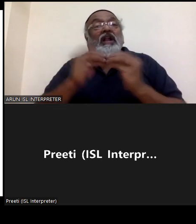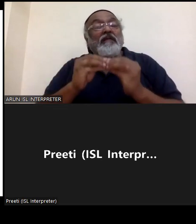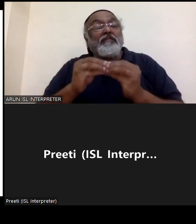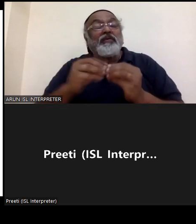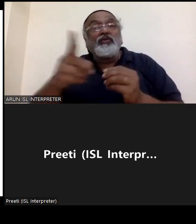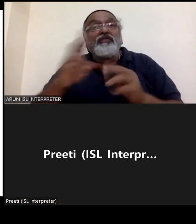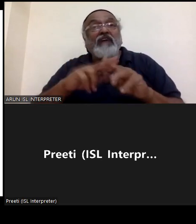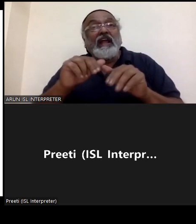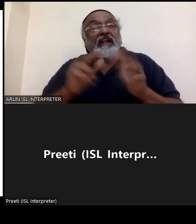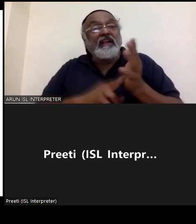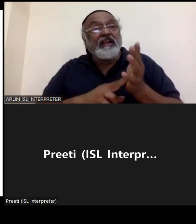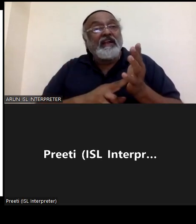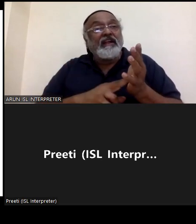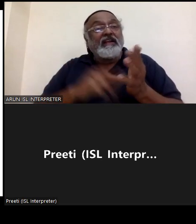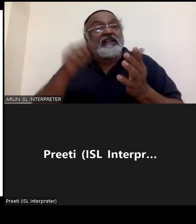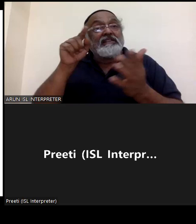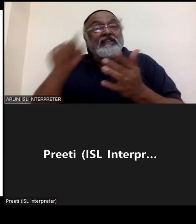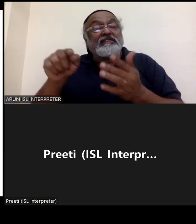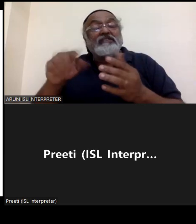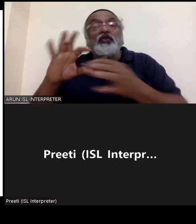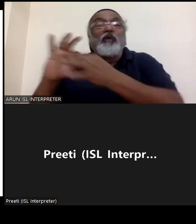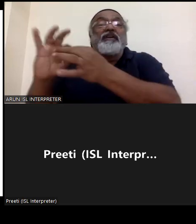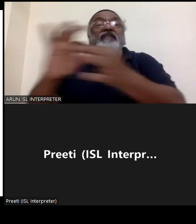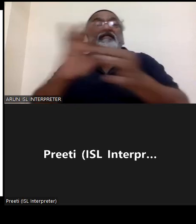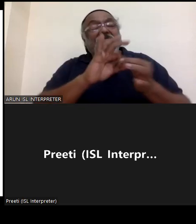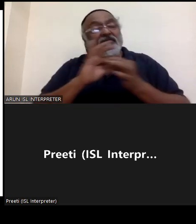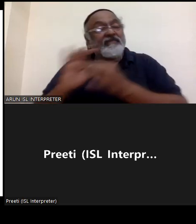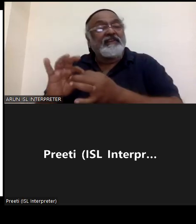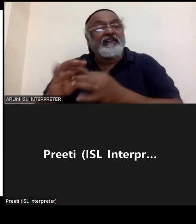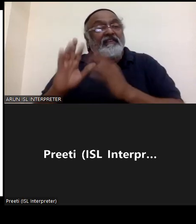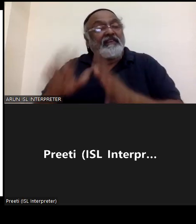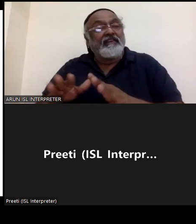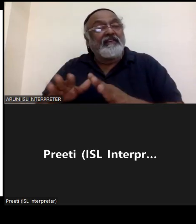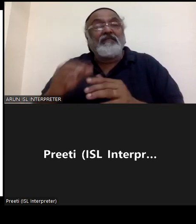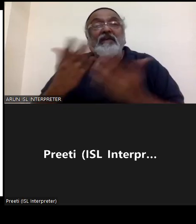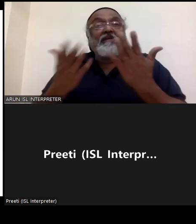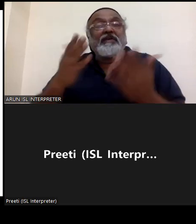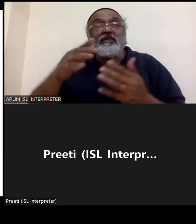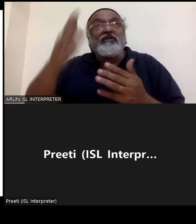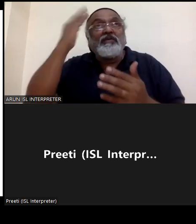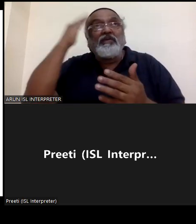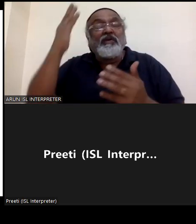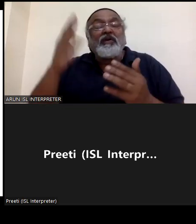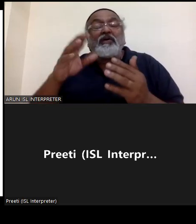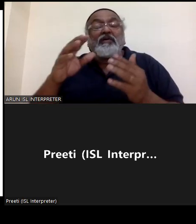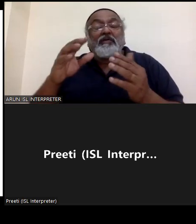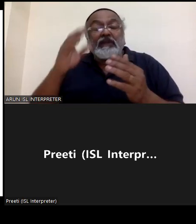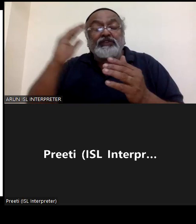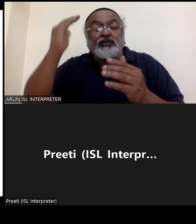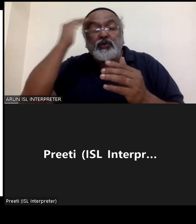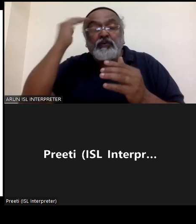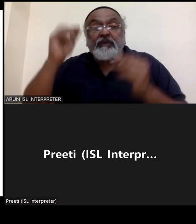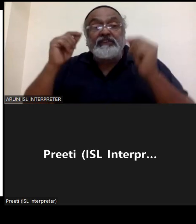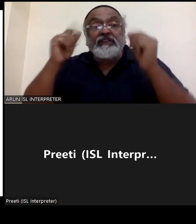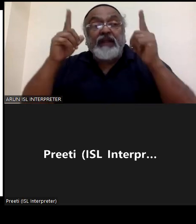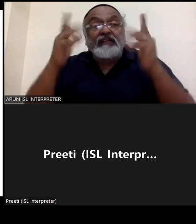of is a cooperative institution. आपको यह बात जानना चाहिए और शायद हैरानी भी